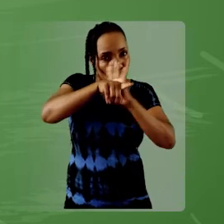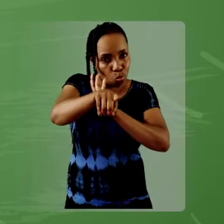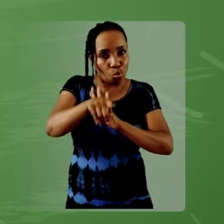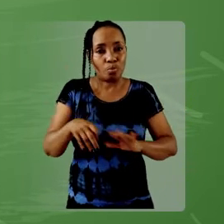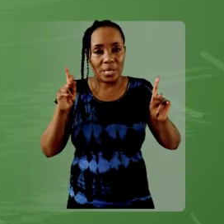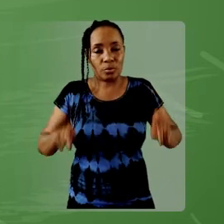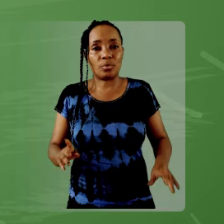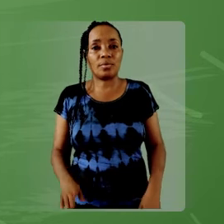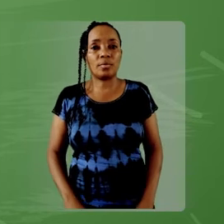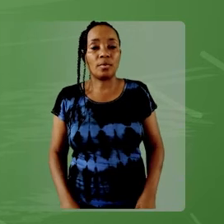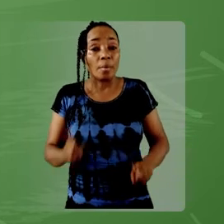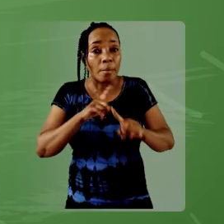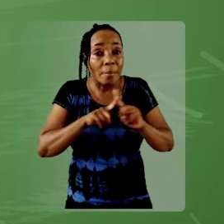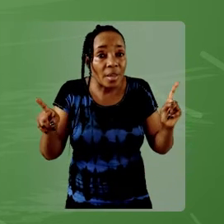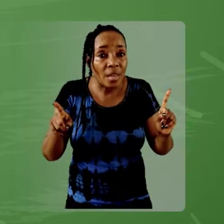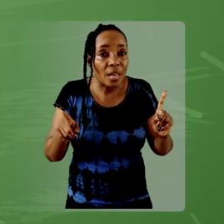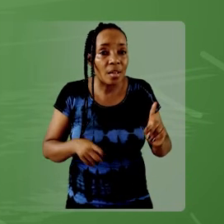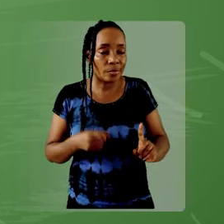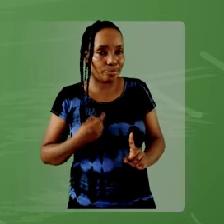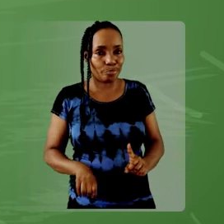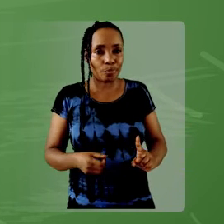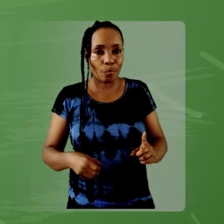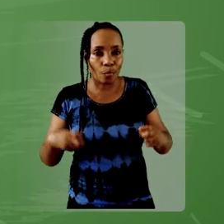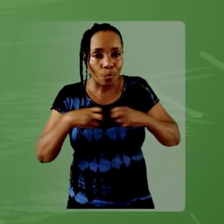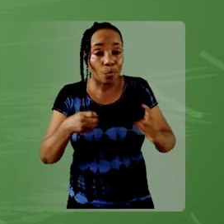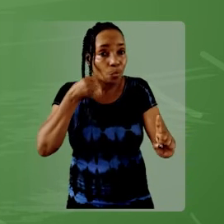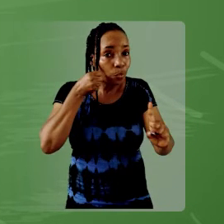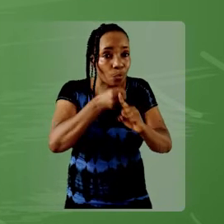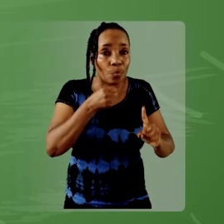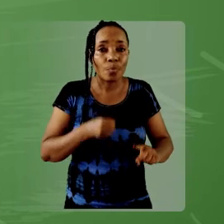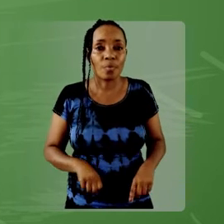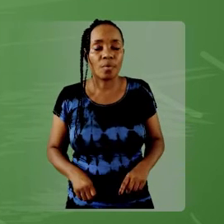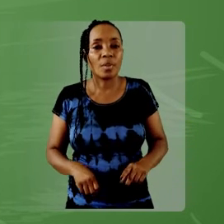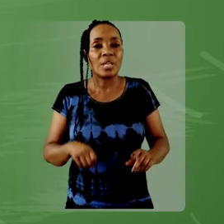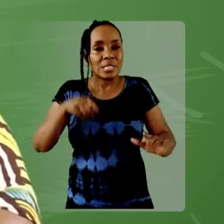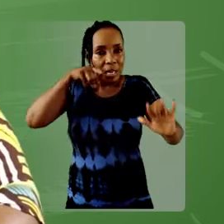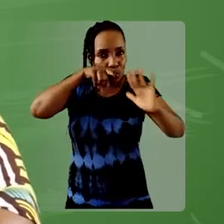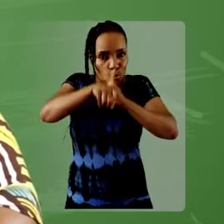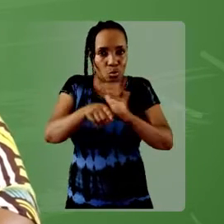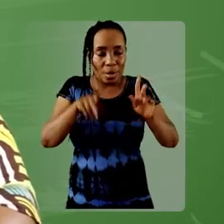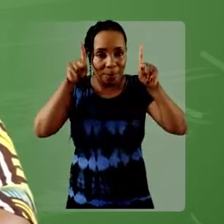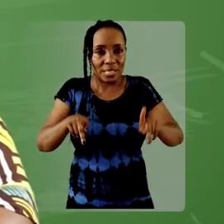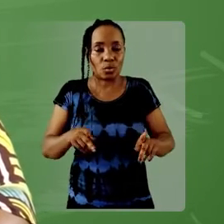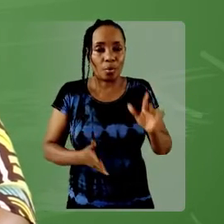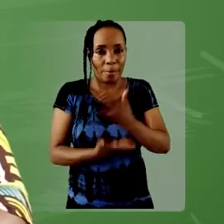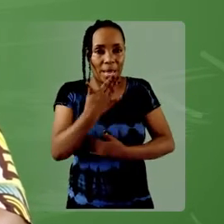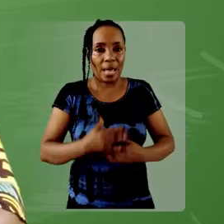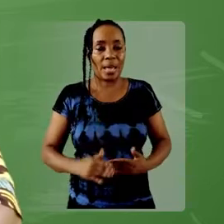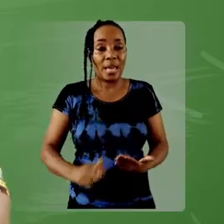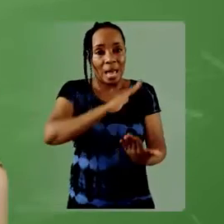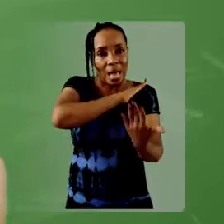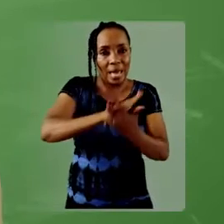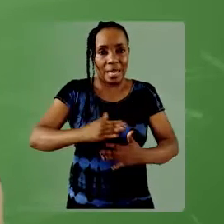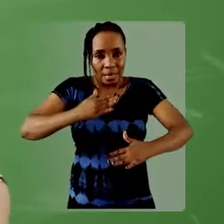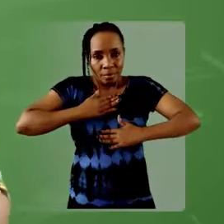Au niveau de l'électrocution, nous avons la mort par asphyxie. Nous allons maintenant passer à un